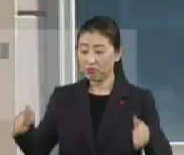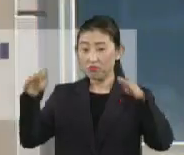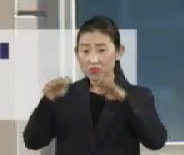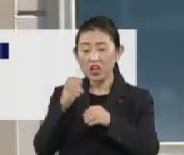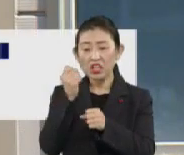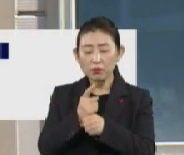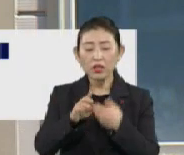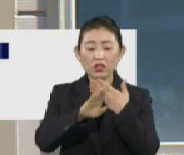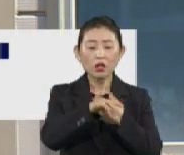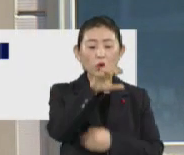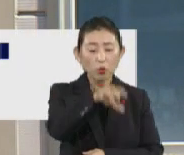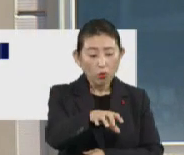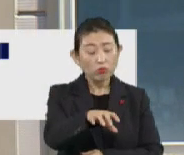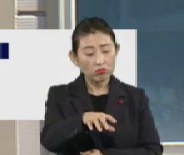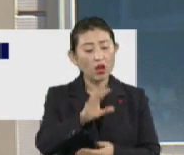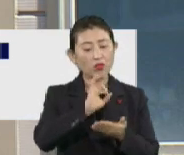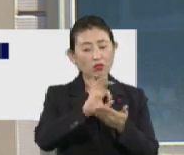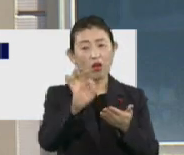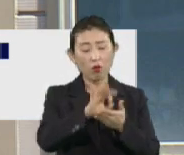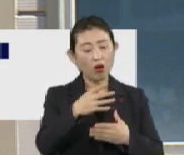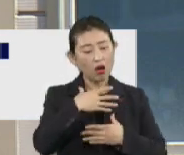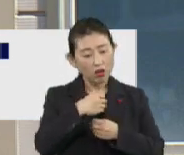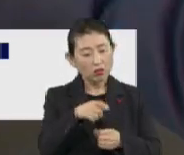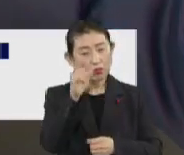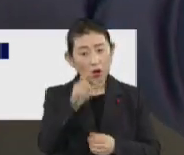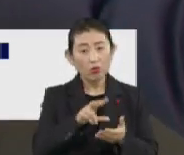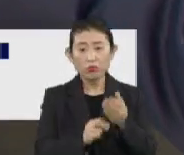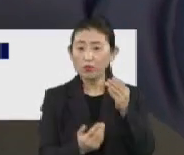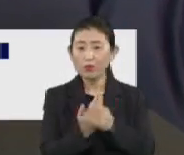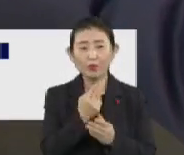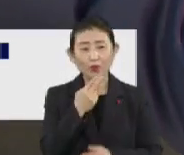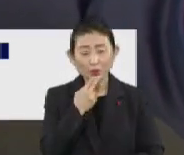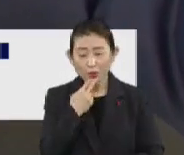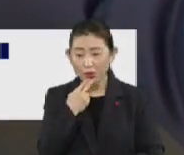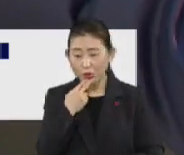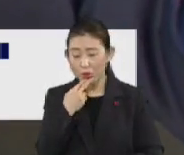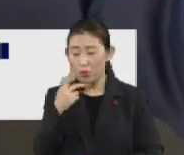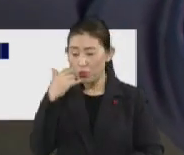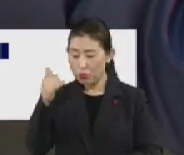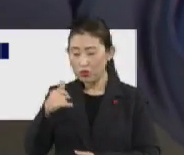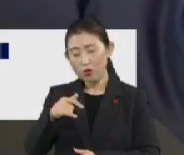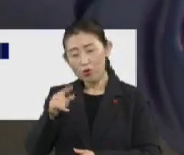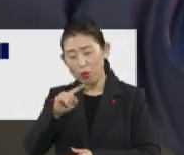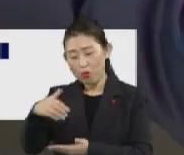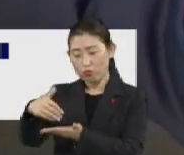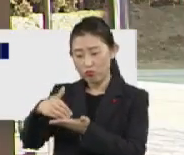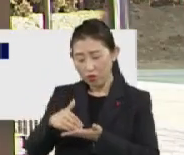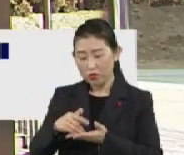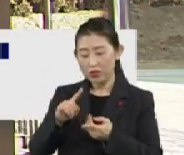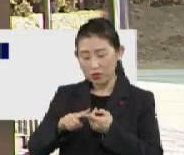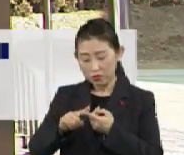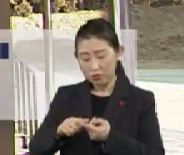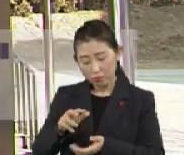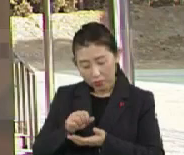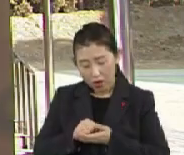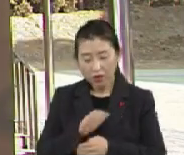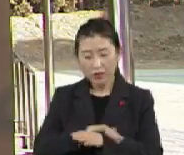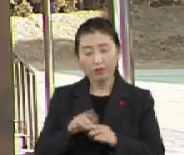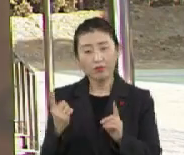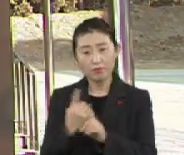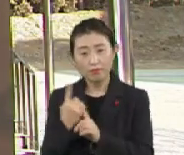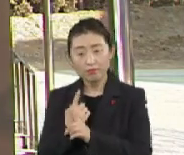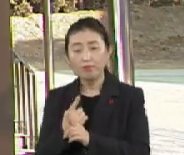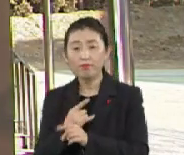이미 다른 지자체에서 안전사고 등 문제가 없었다며 학부모들이 지적한 부분은 최대한 반영해 개선하겠다는